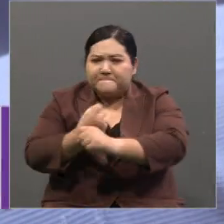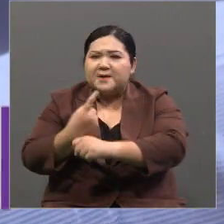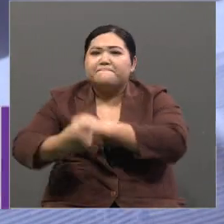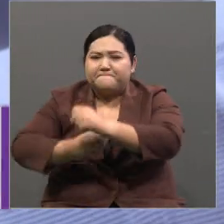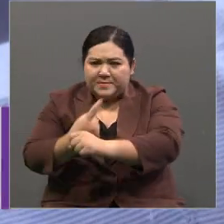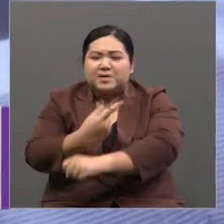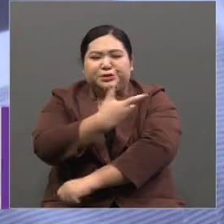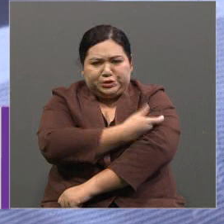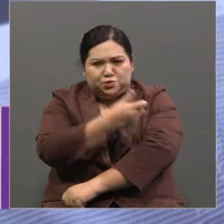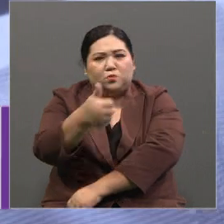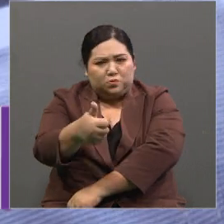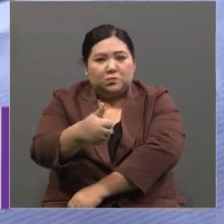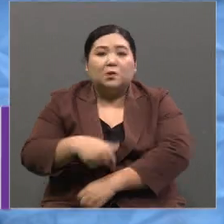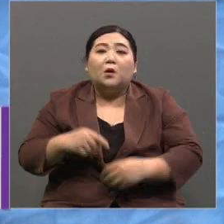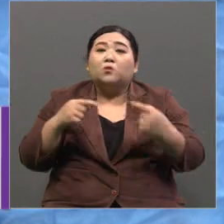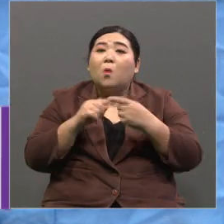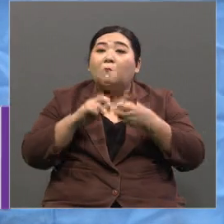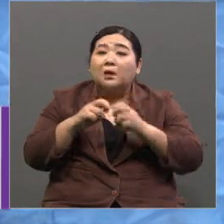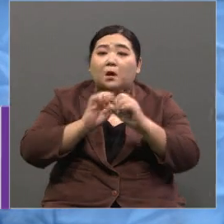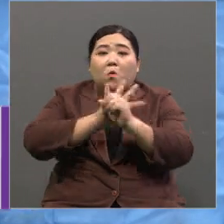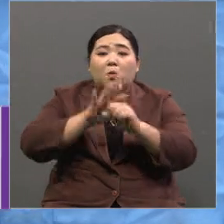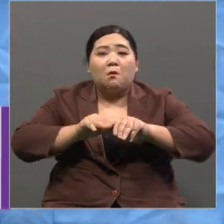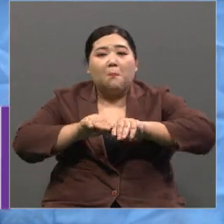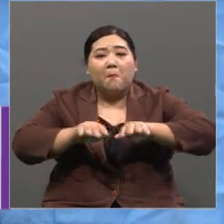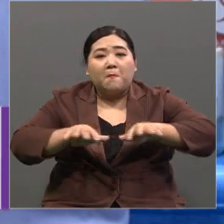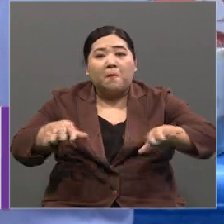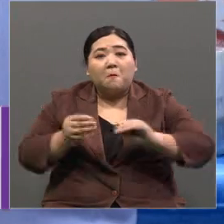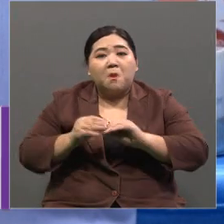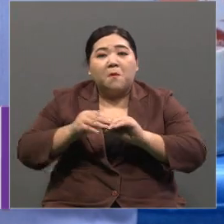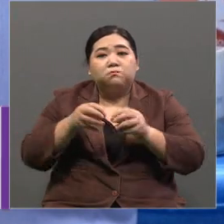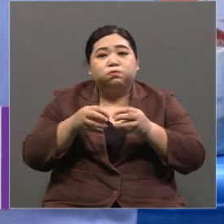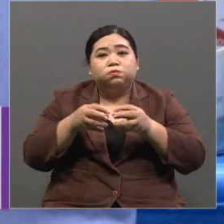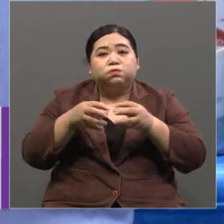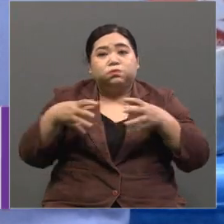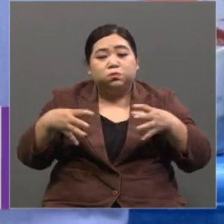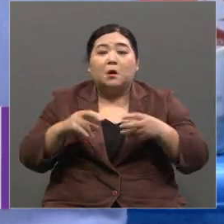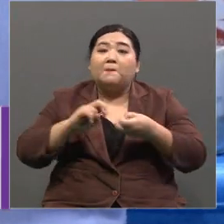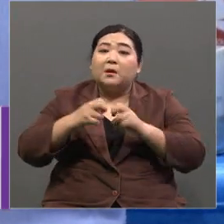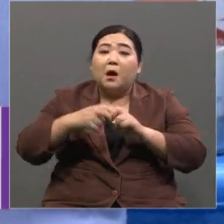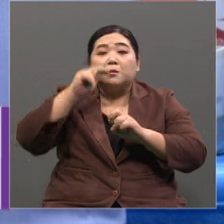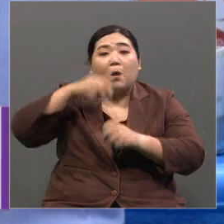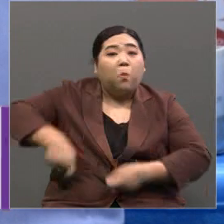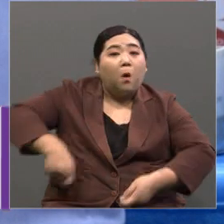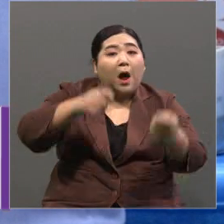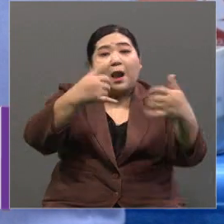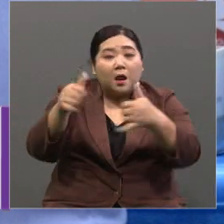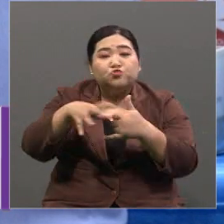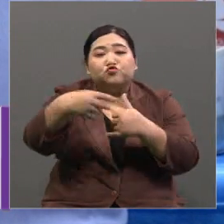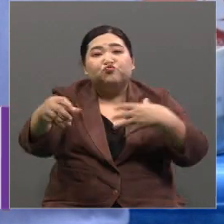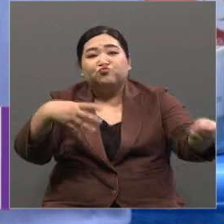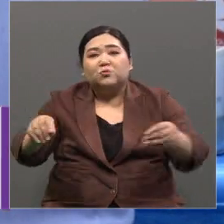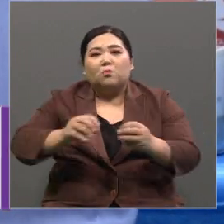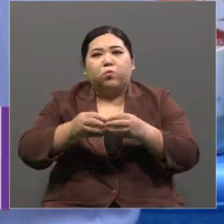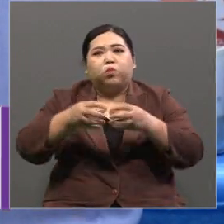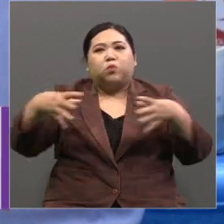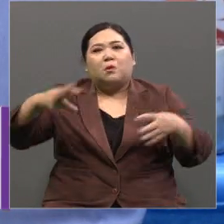ยเฉพาะในช่วงที่สถานการณ์การระบาดมีแนวโน้มสูงขึ้นหลังเทศกาลสงกรานต์แม้ว่าประชากรส่วนใหญ่จะมีภูมิคุ้มกันต่อโ